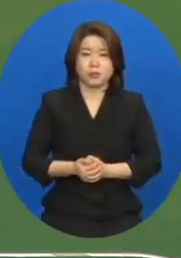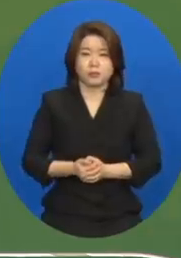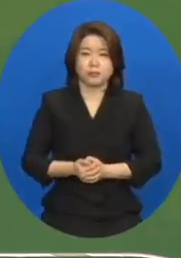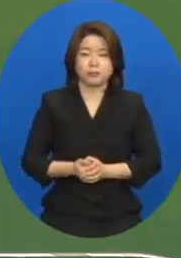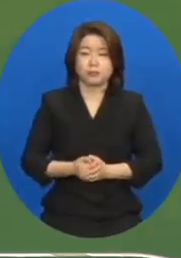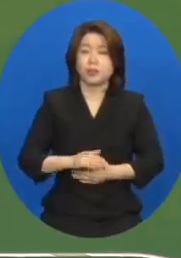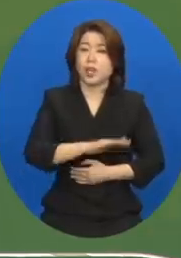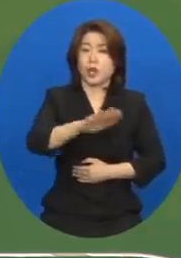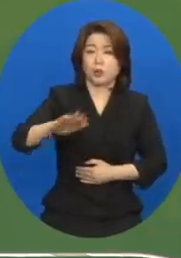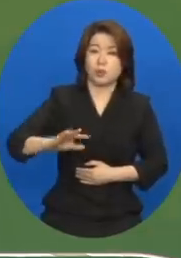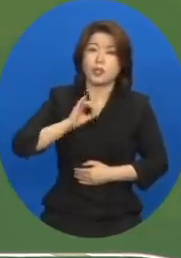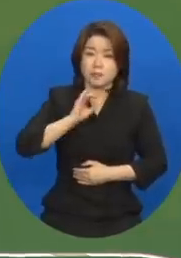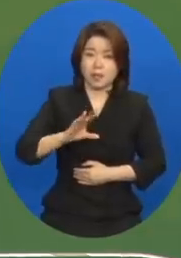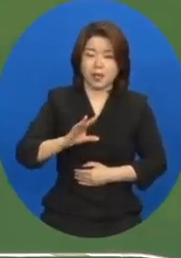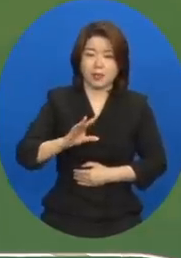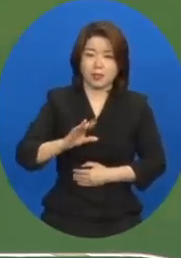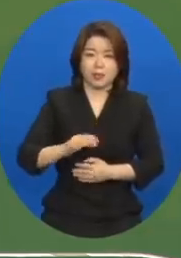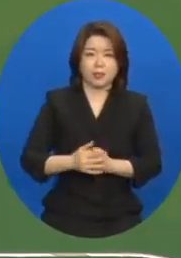우리만